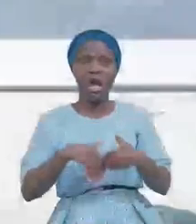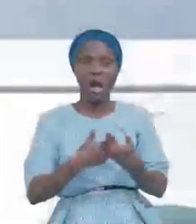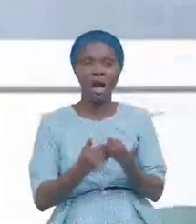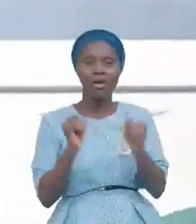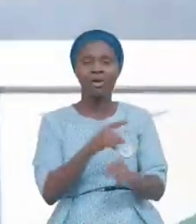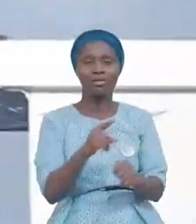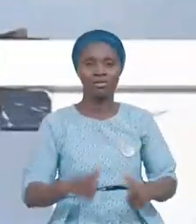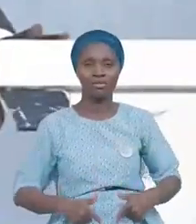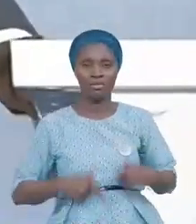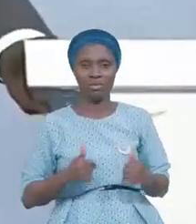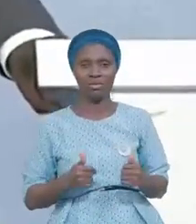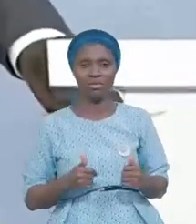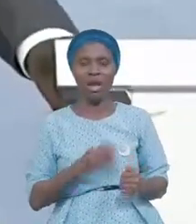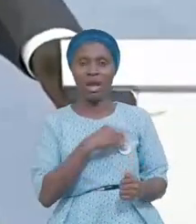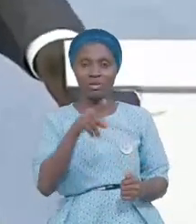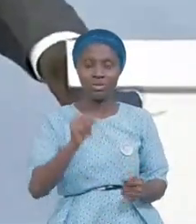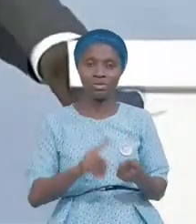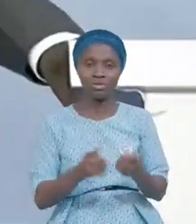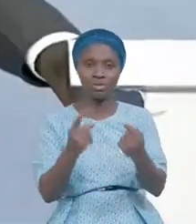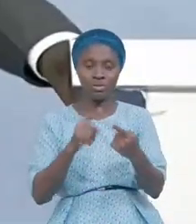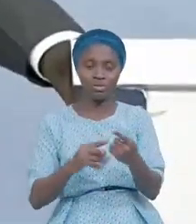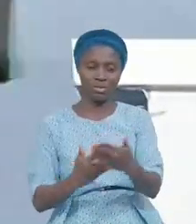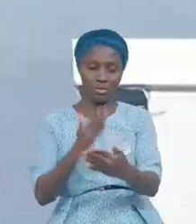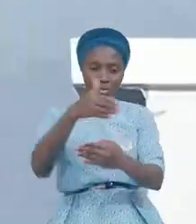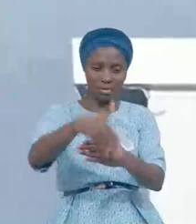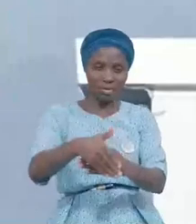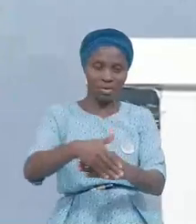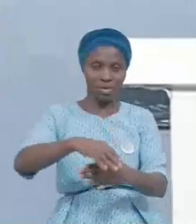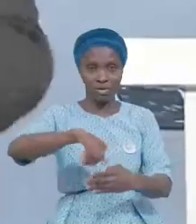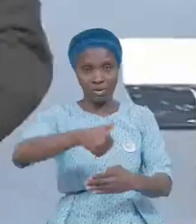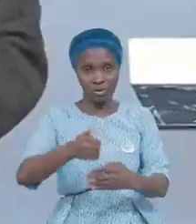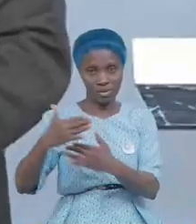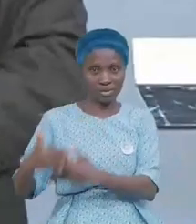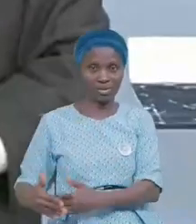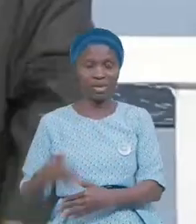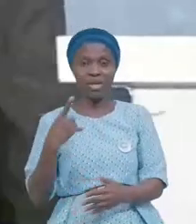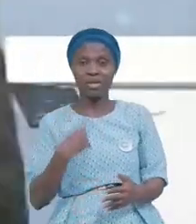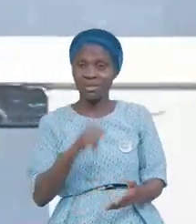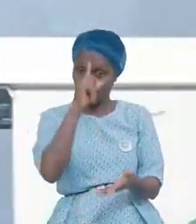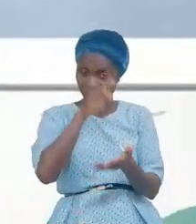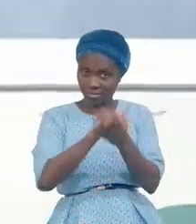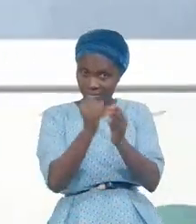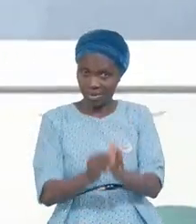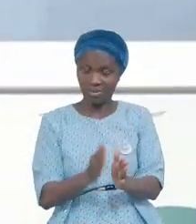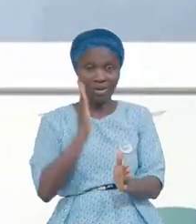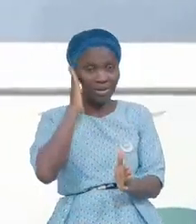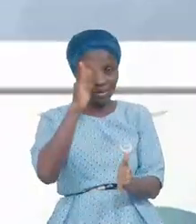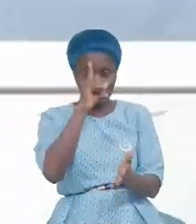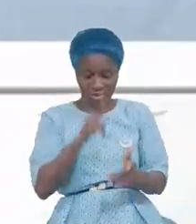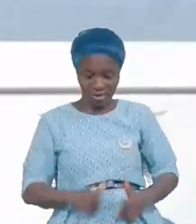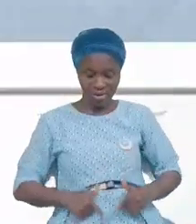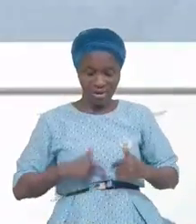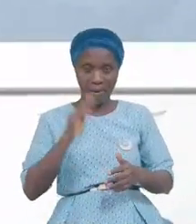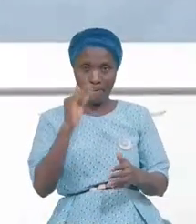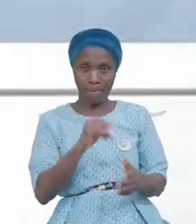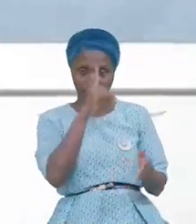bord, le juste doit vivre par la foi. Les Amalécites les ont rencontrés sur le chemin.